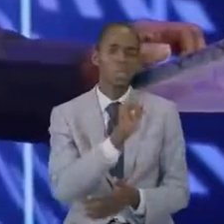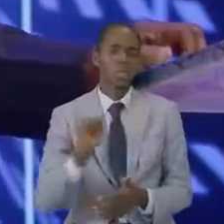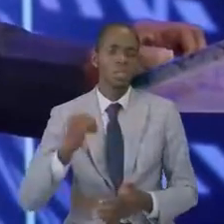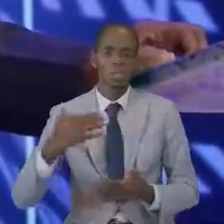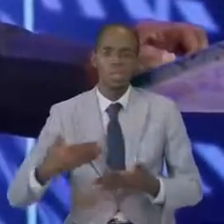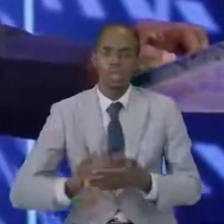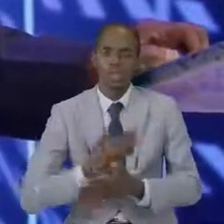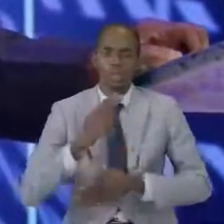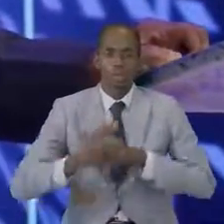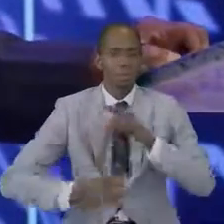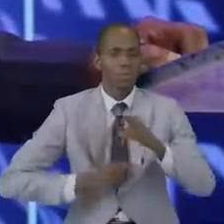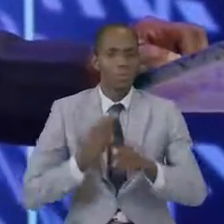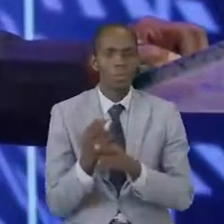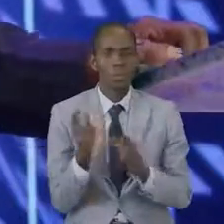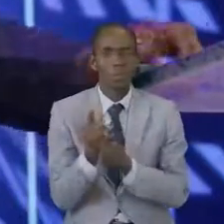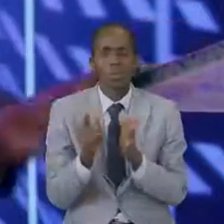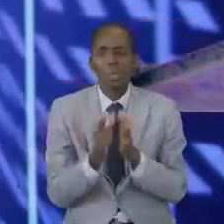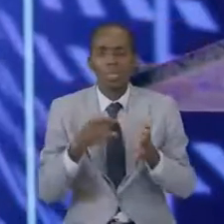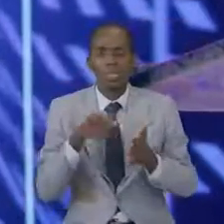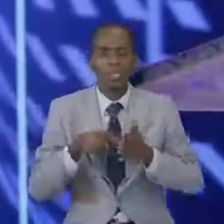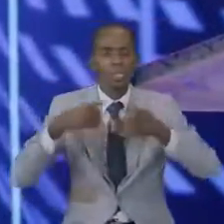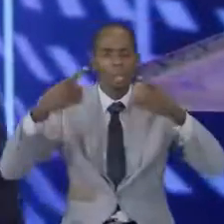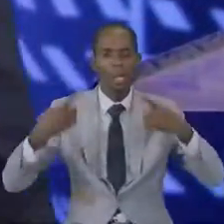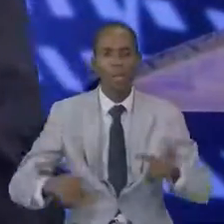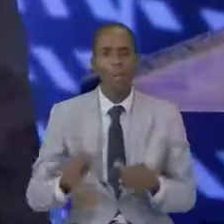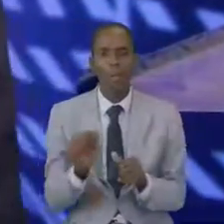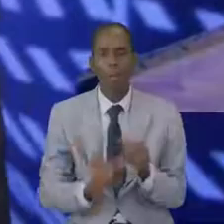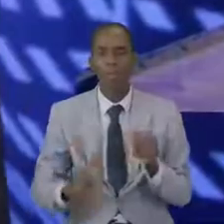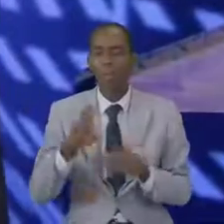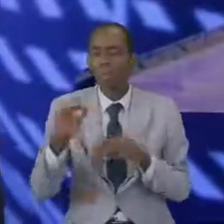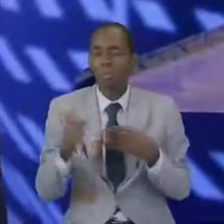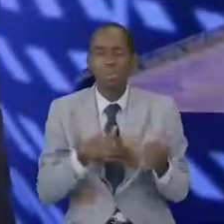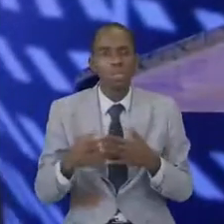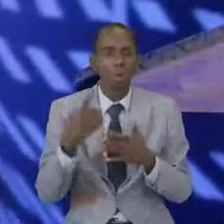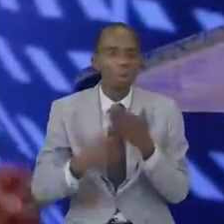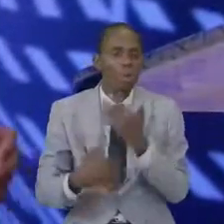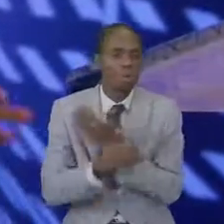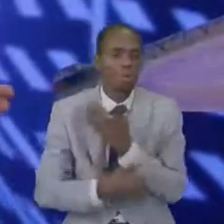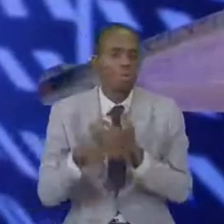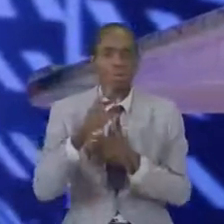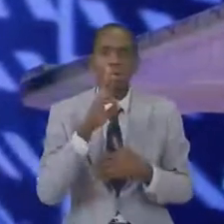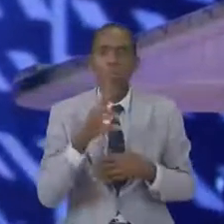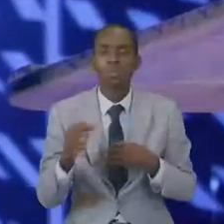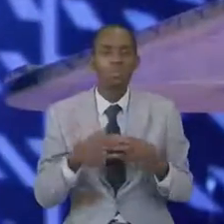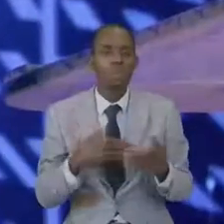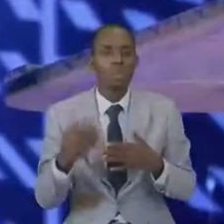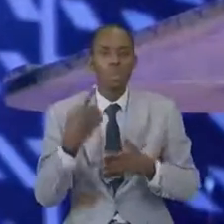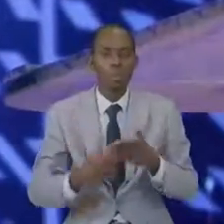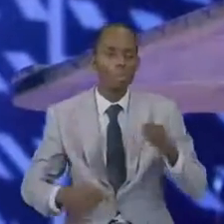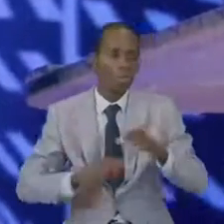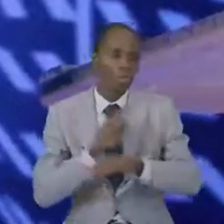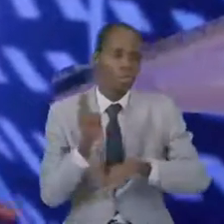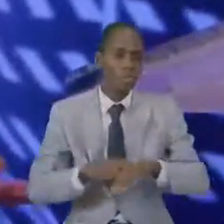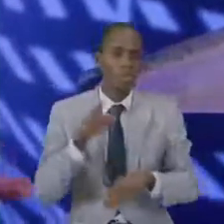un principe universel et que cela se passe partout peu importe le pays auquel vous appartenez peu importe la nation laquelle